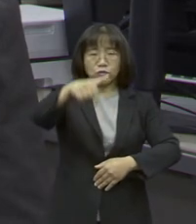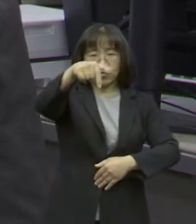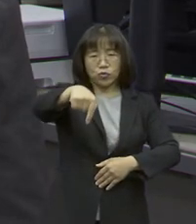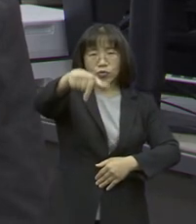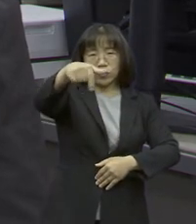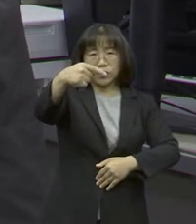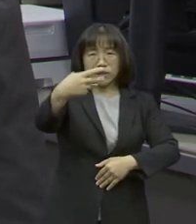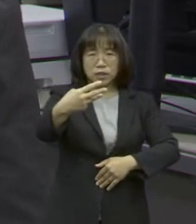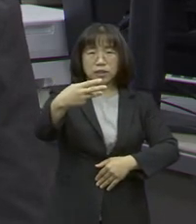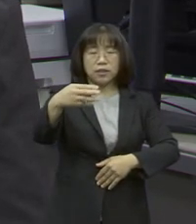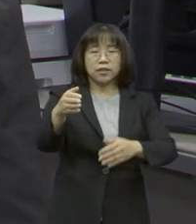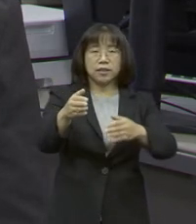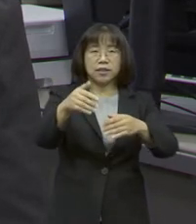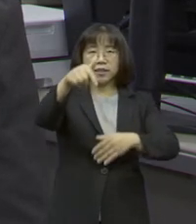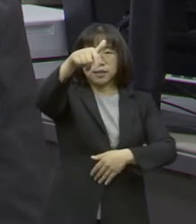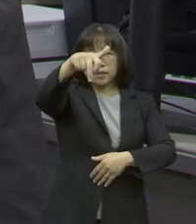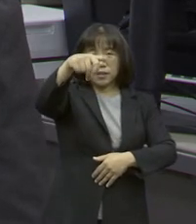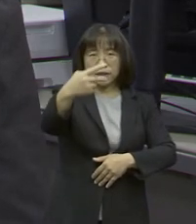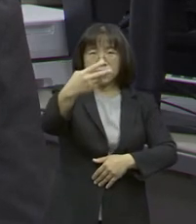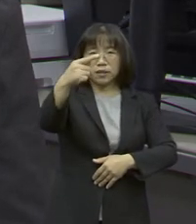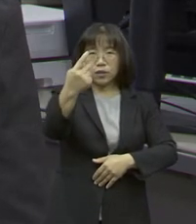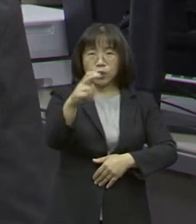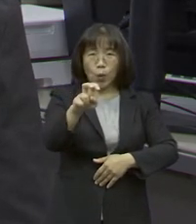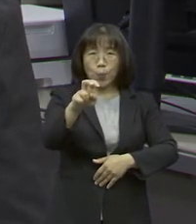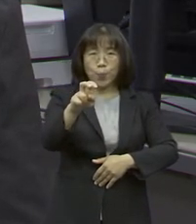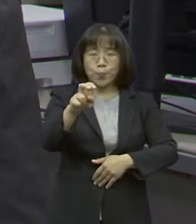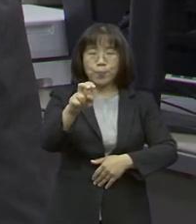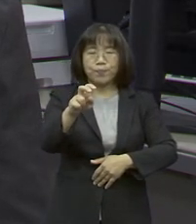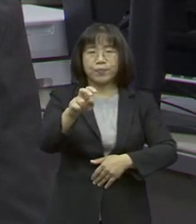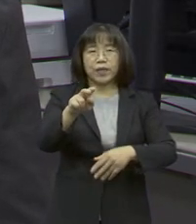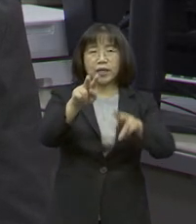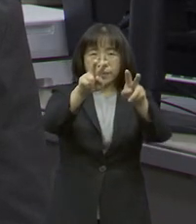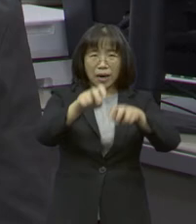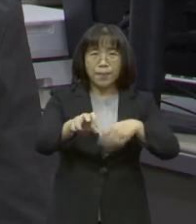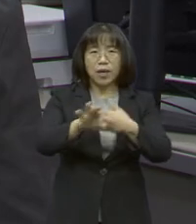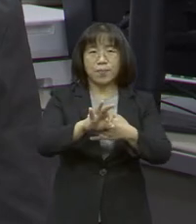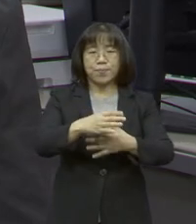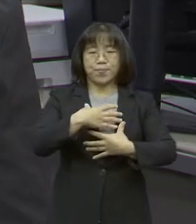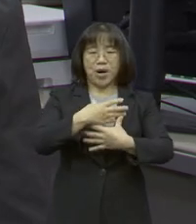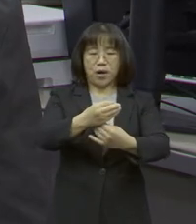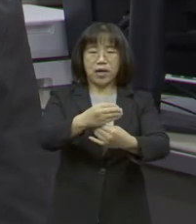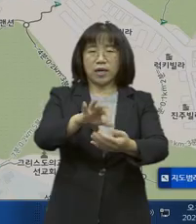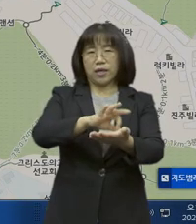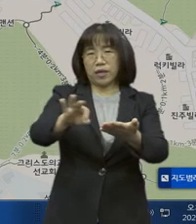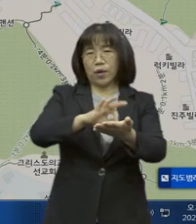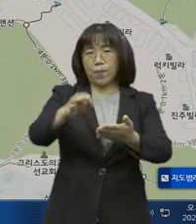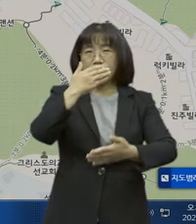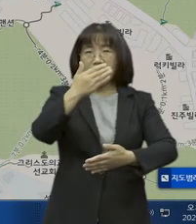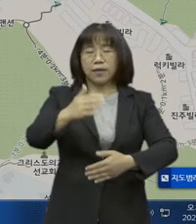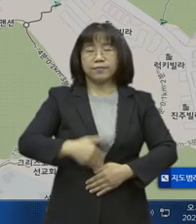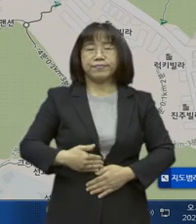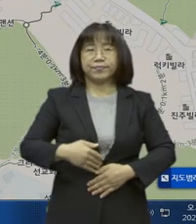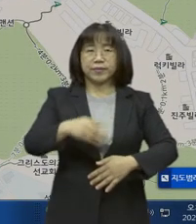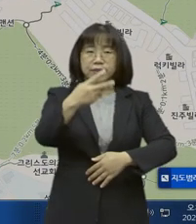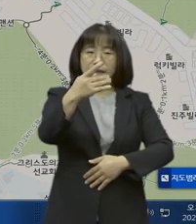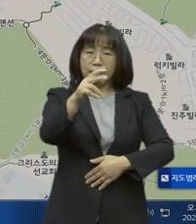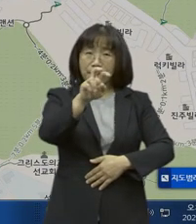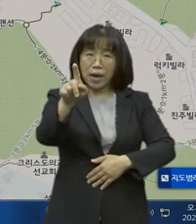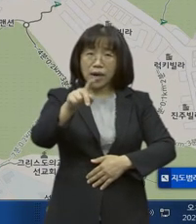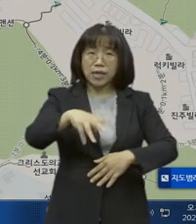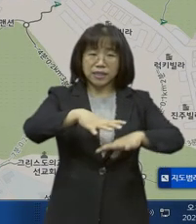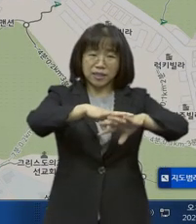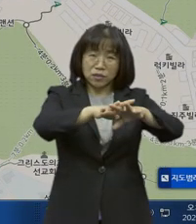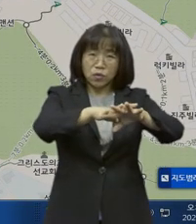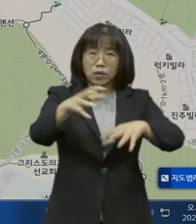구글 크롬을 설치하신후에 이용하시면 서비스를 원활히 이용하실 수 있습니다 또 테마 지도를 통해